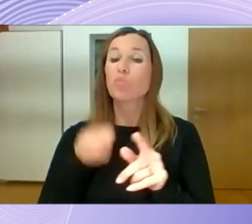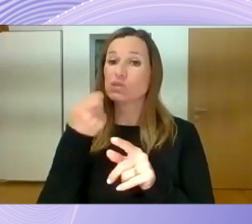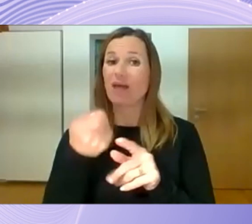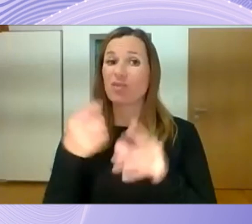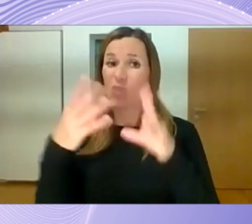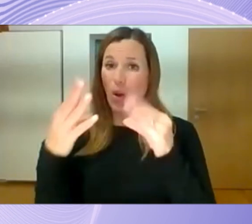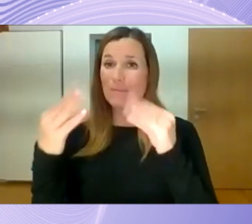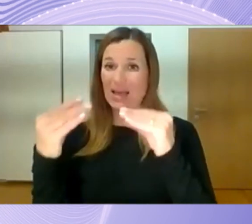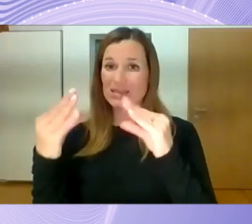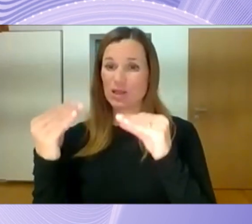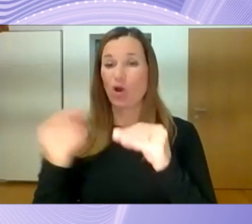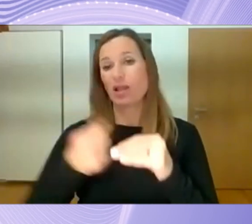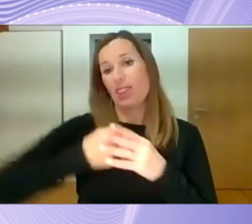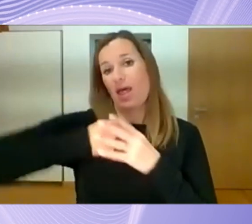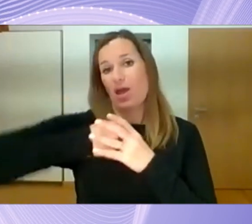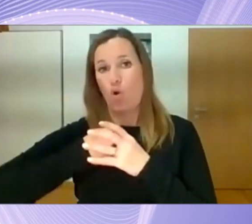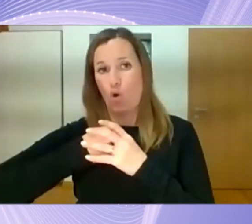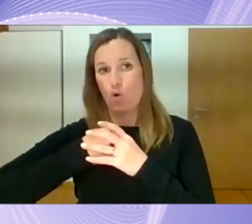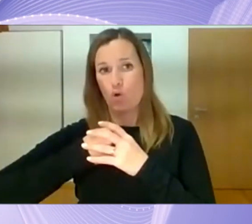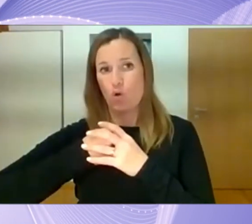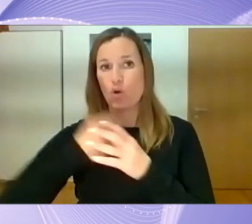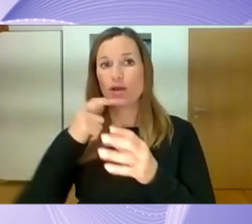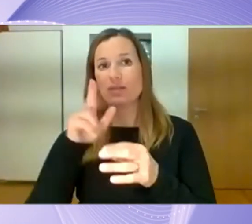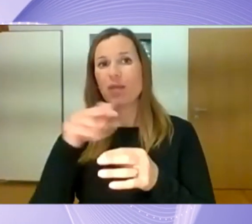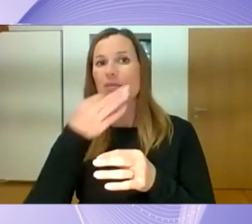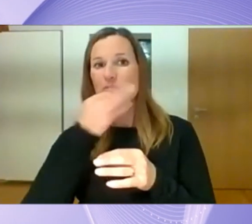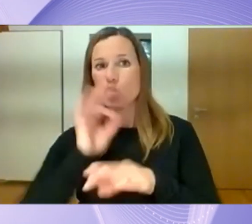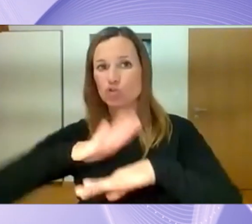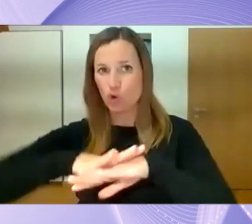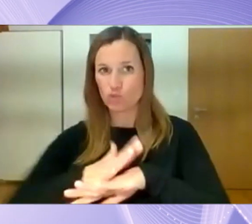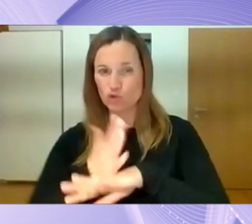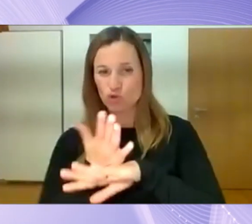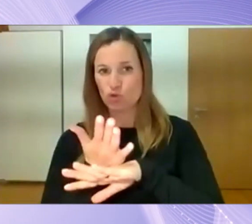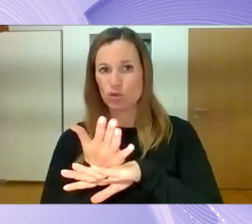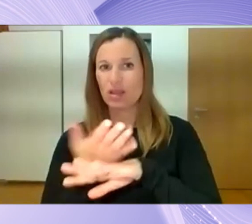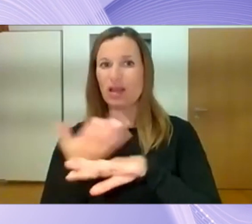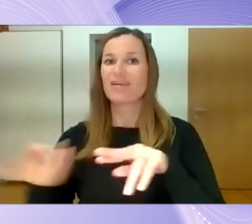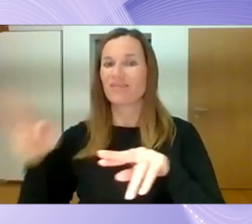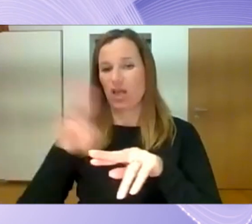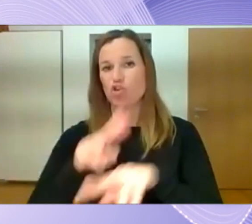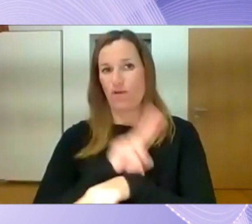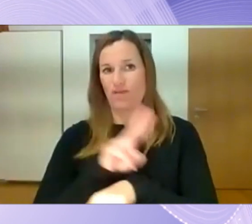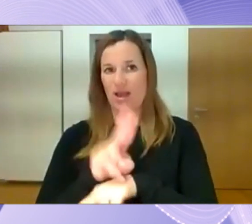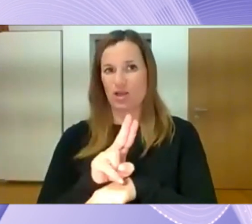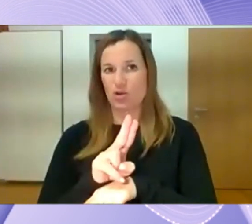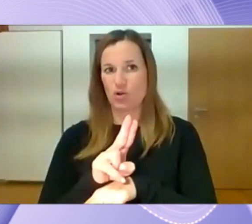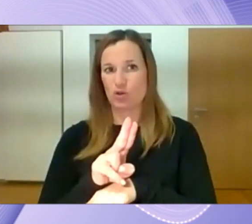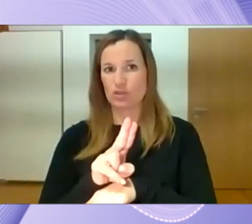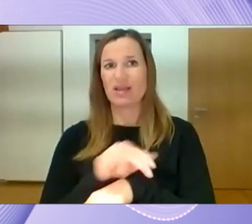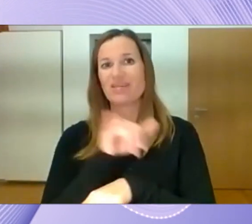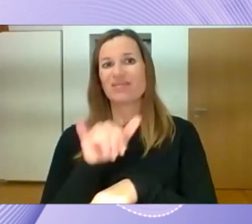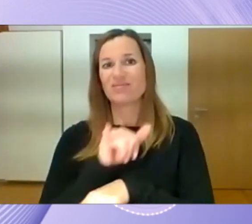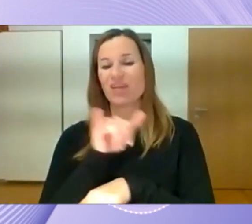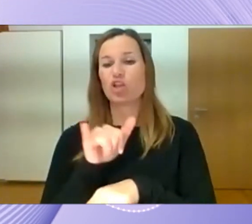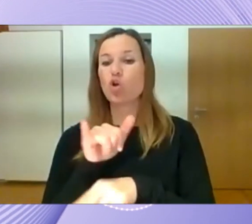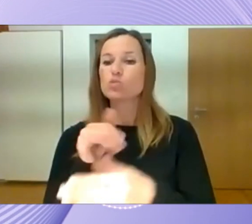opre zgornjo roko, ima boljši občutek in večjo varnost. Pri tem vedno stojimo pred